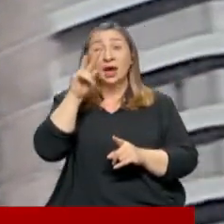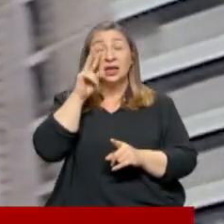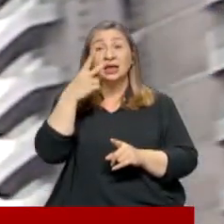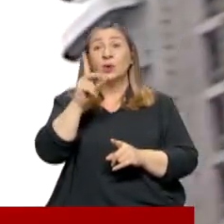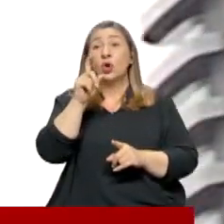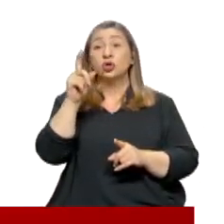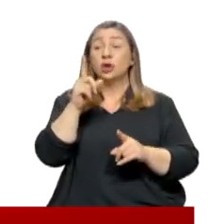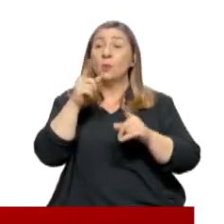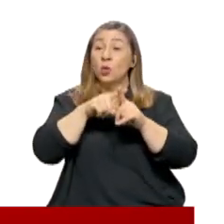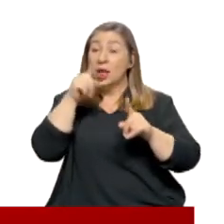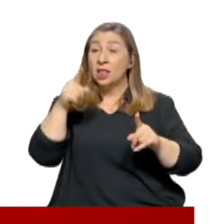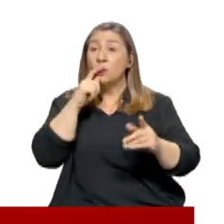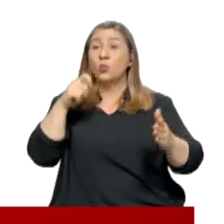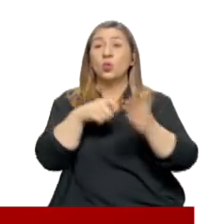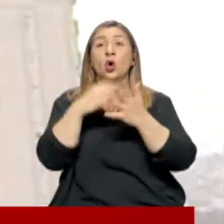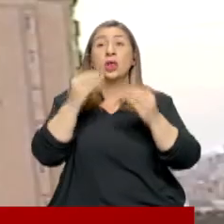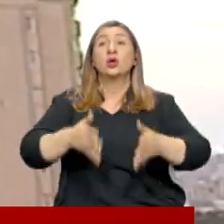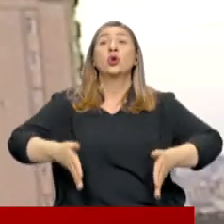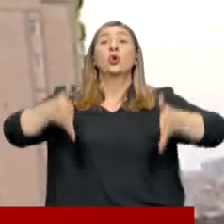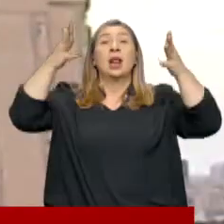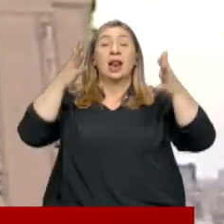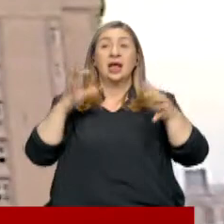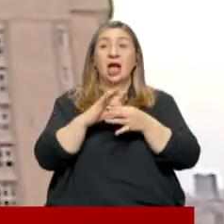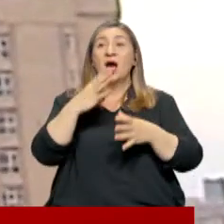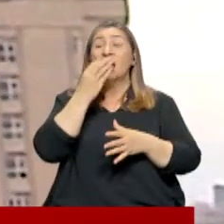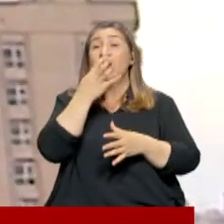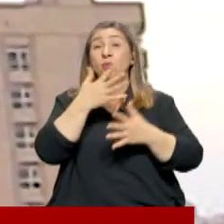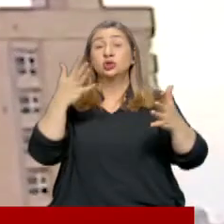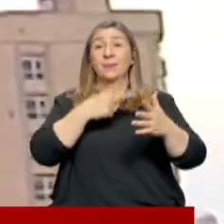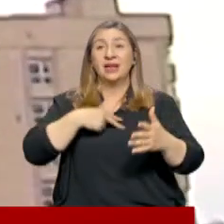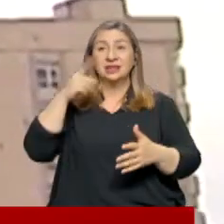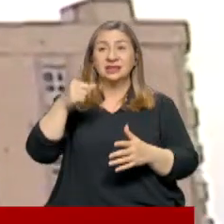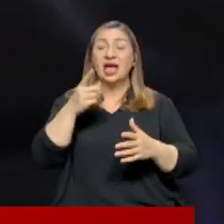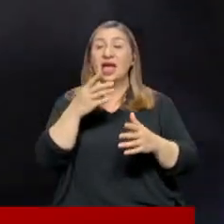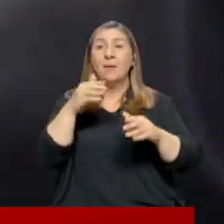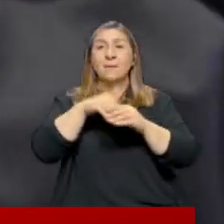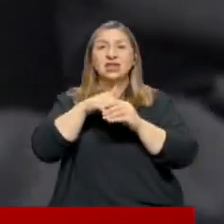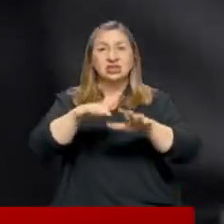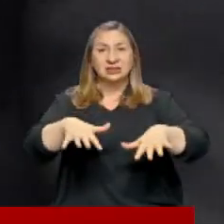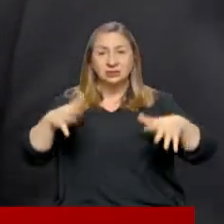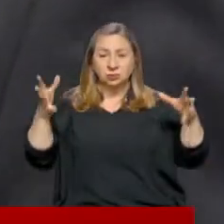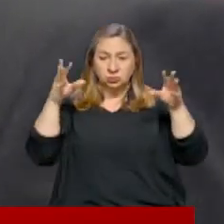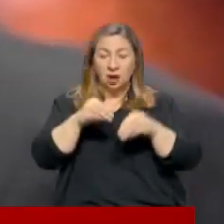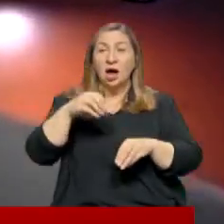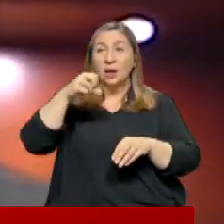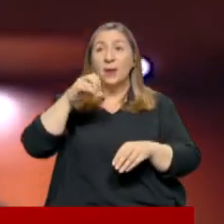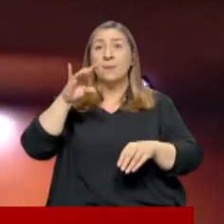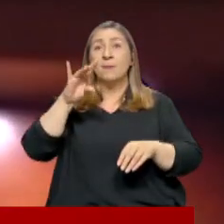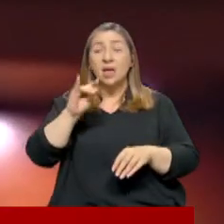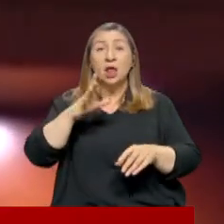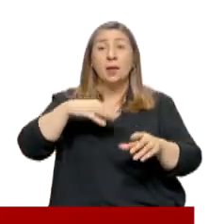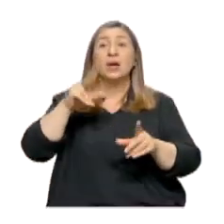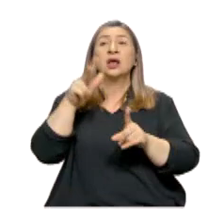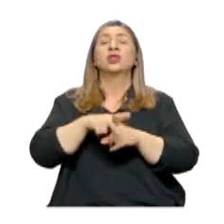Aralık 2019'dan bu yana mühürlü olan kulelerle ilgili Ankara Büyükşehir Belediyesi encümeni toplandı. AK Parti ve MHP'li